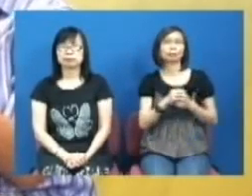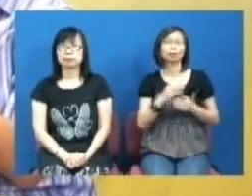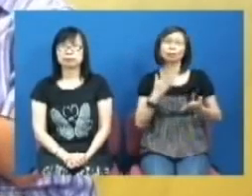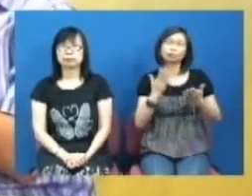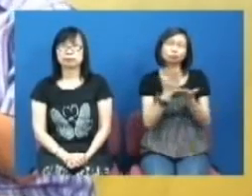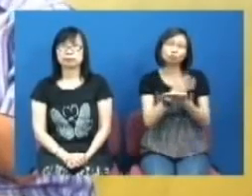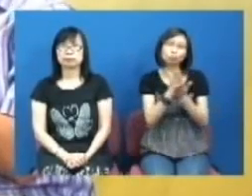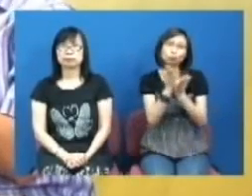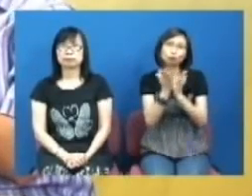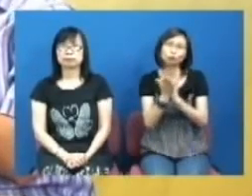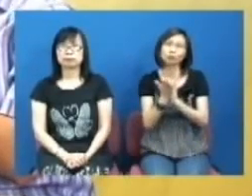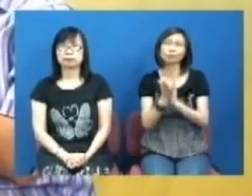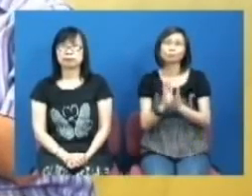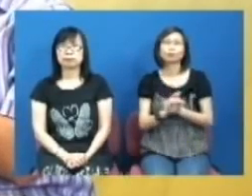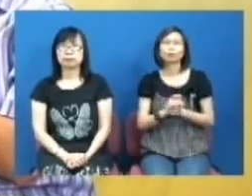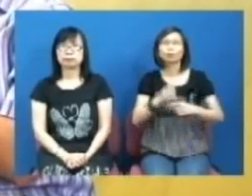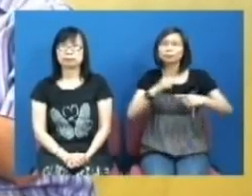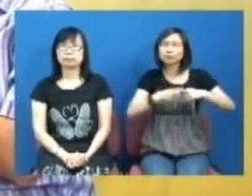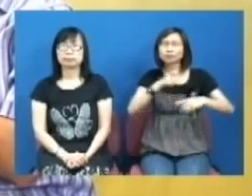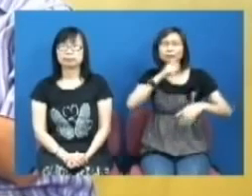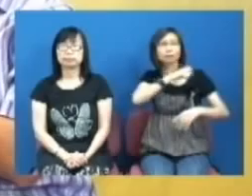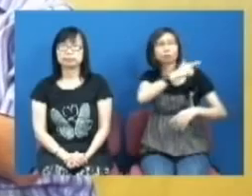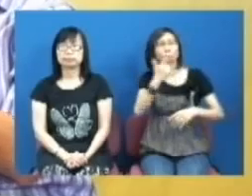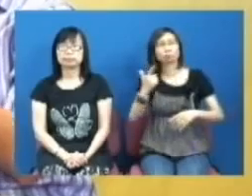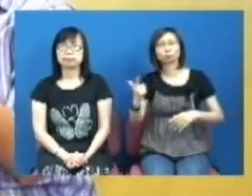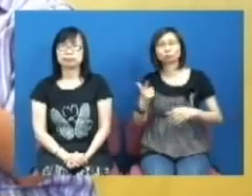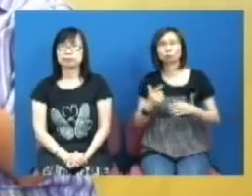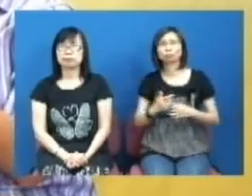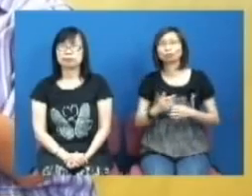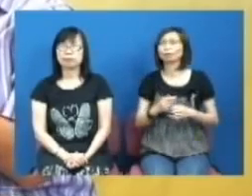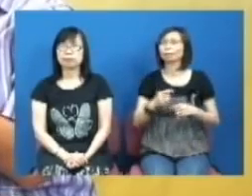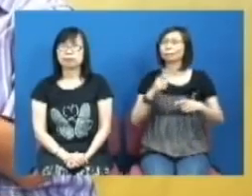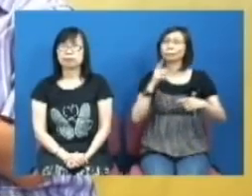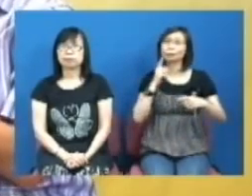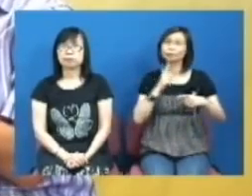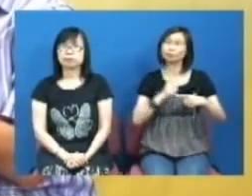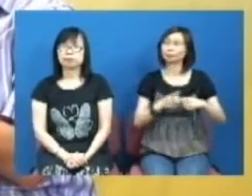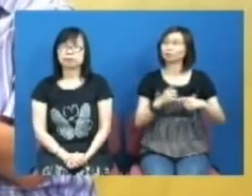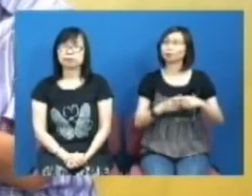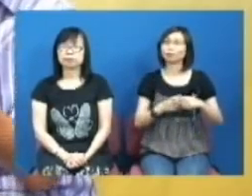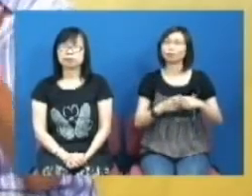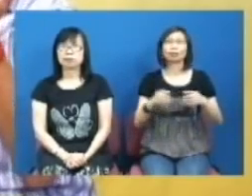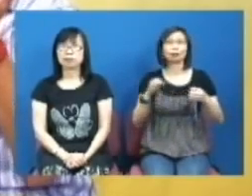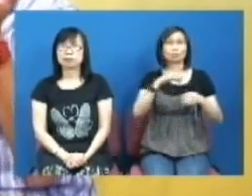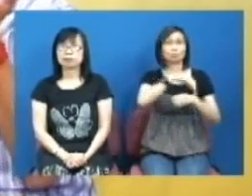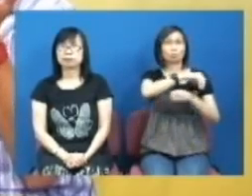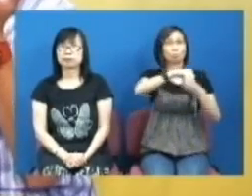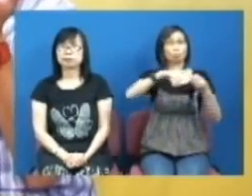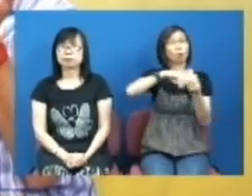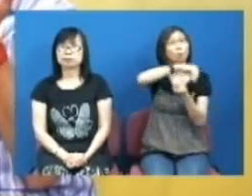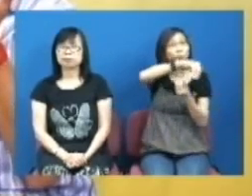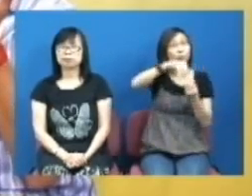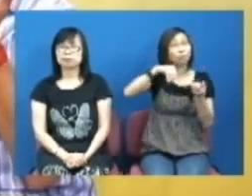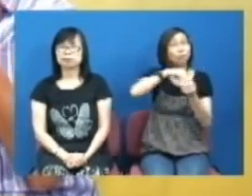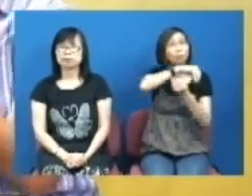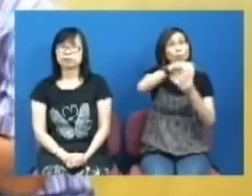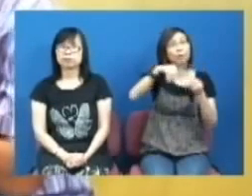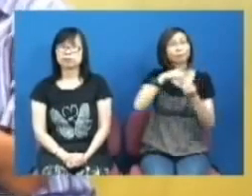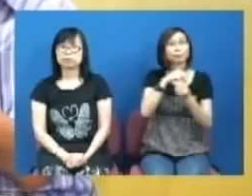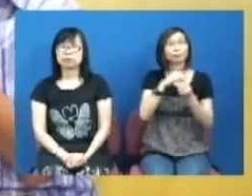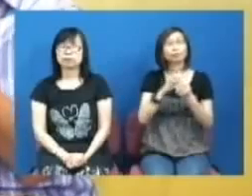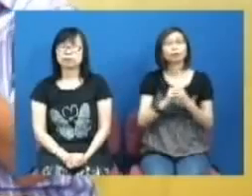樣嘢，其實有好多好實際嘅環境因素，即係頭先我講到就係話。屋企嘅住